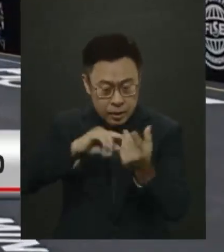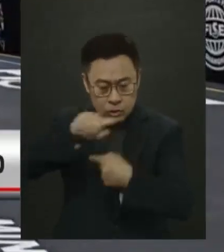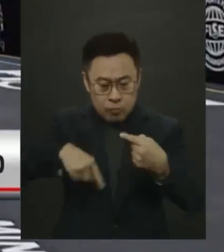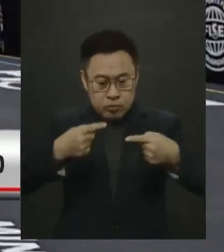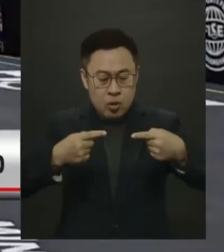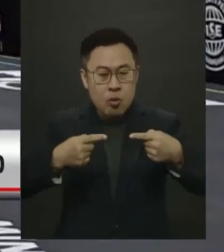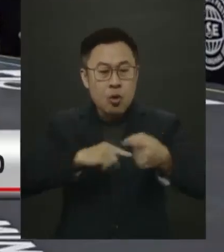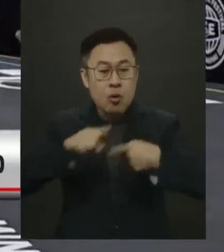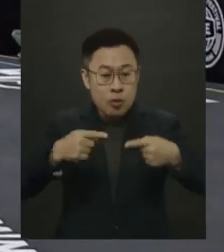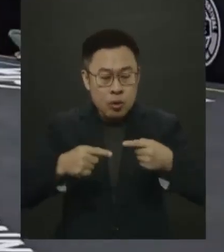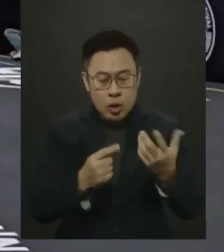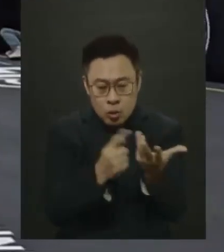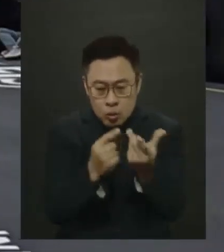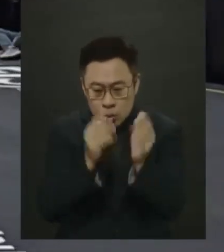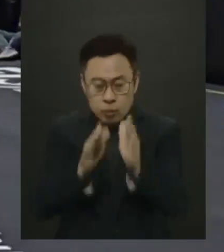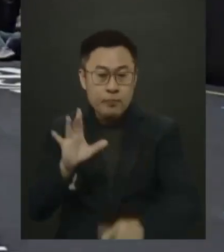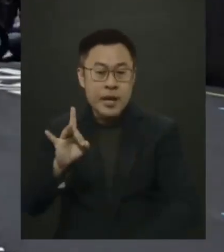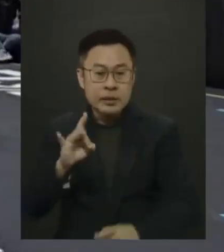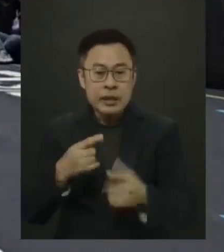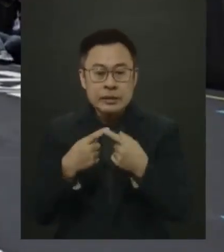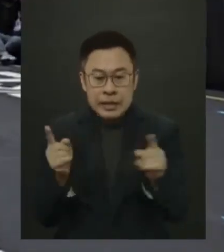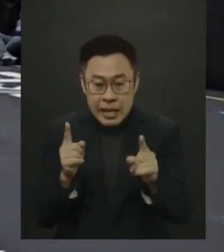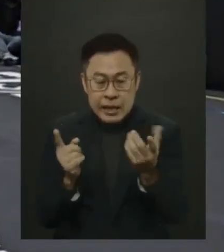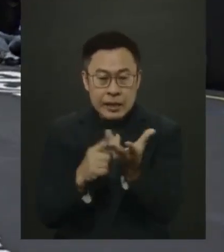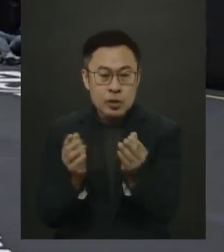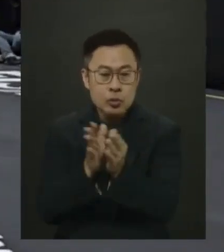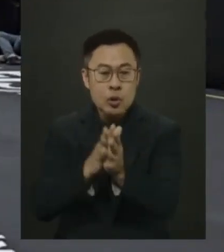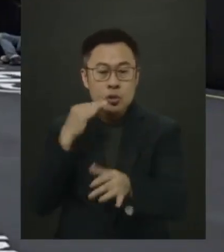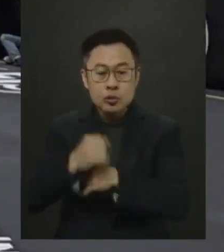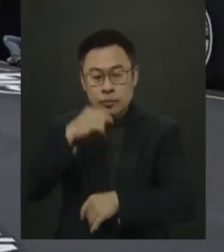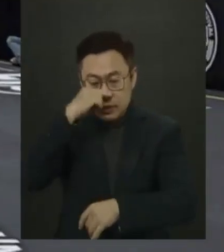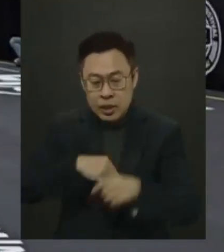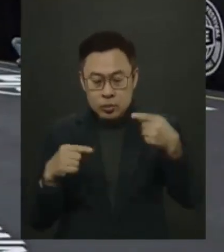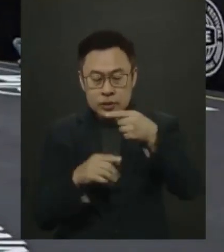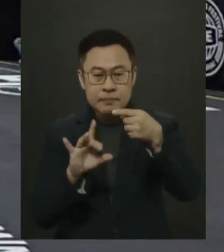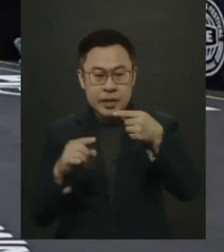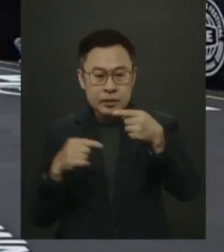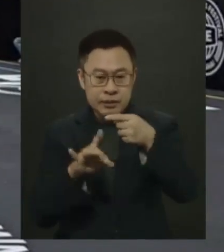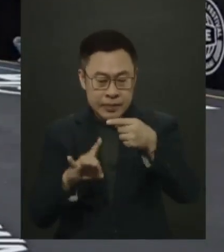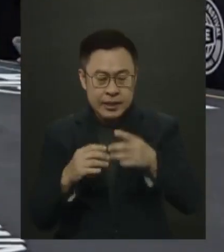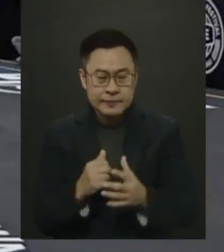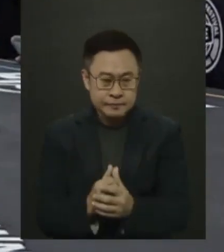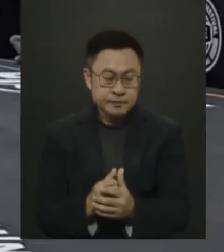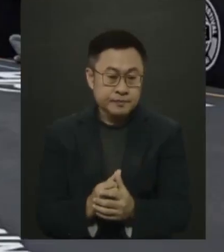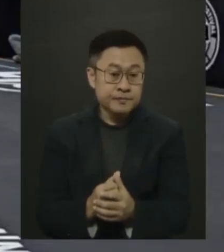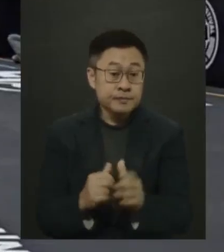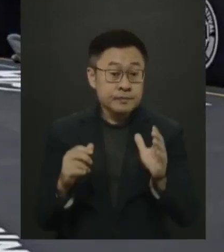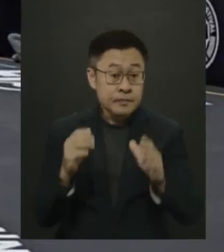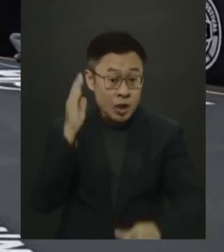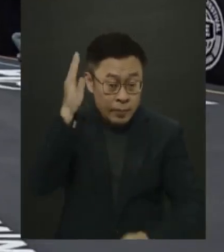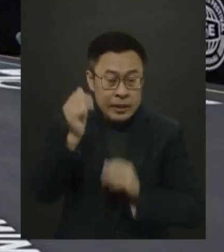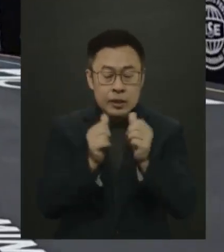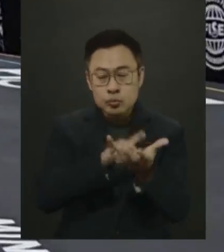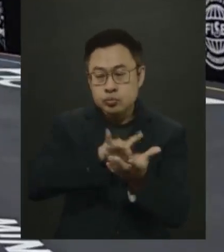โดยรายการนี้ครับก็เป็นรายการของตูนภาคภูมิที่แข่งขันได้อันดับ8มาส่วนรายการต่อไปเนี่ยก็จะเดินทางไปแข่งขันนะ